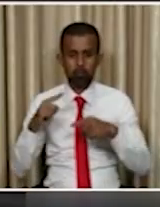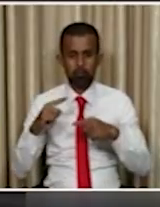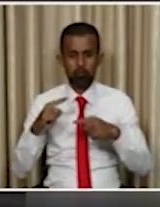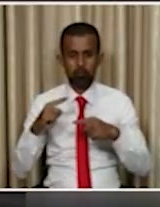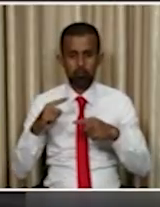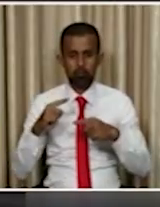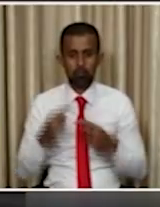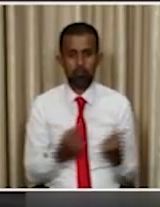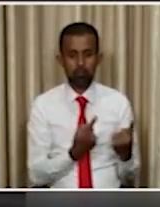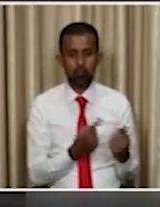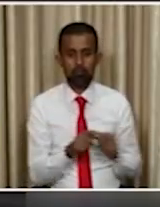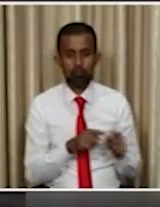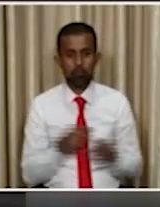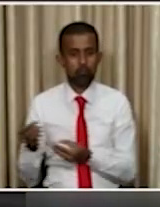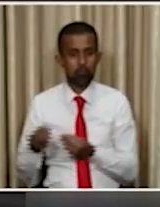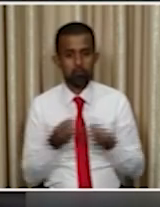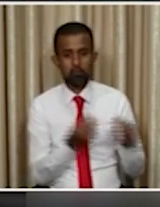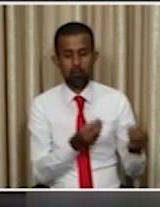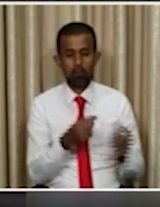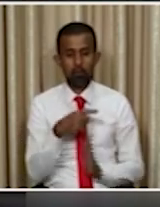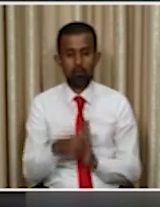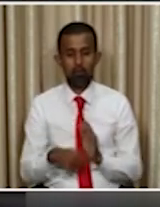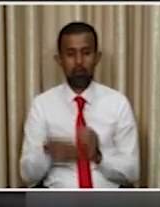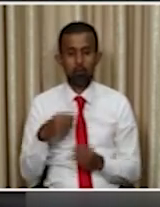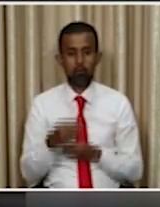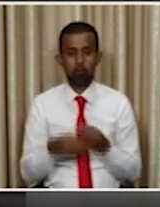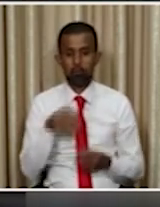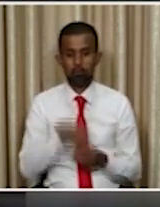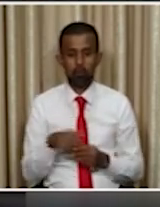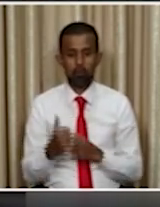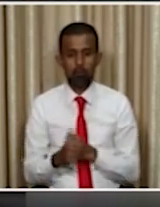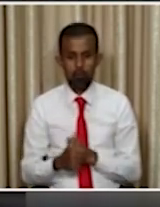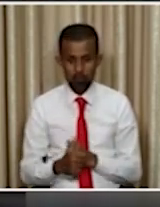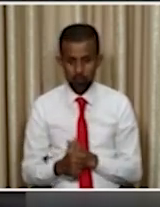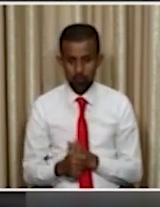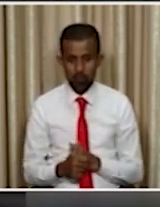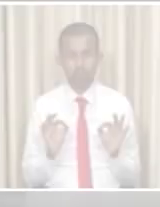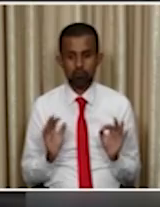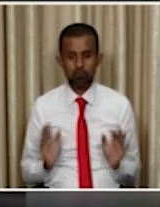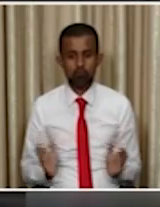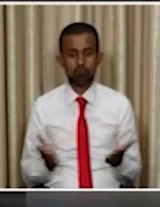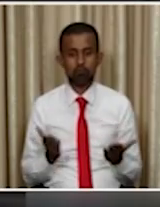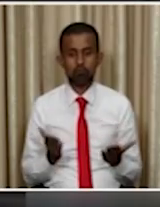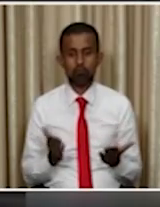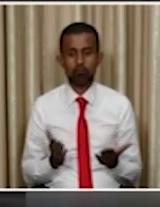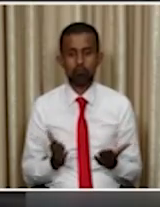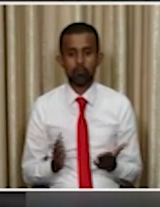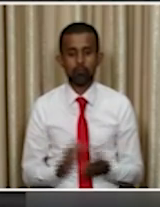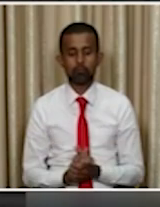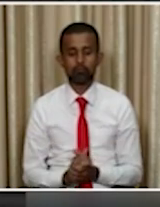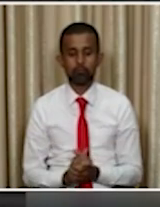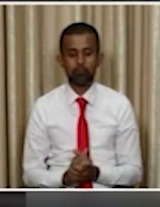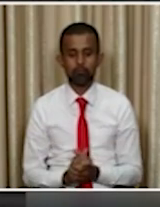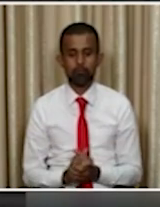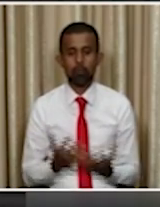එබැවින් ඉල්ලුමට සරලන සැපයුමක් දේශීය නිෂ්පාදන තුලින් සැපයීම සඳහා නිෂ්පාදන ප්‍රශස්ත මට්ටමක පවත්වා ගත යුතු වේ. ඒ